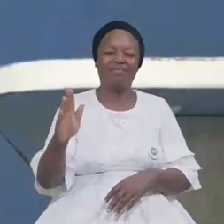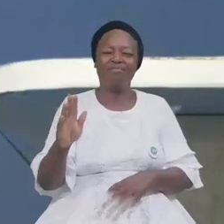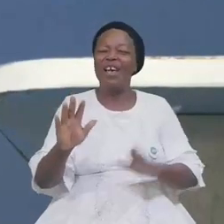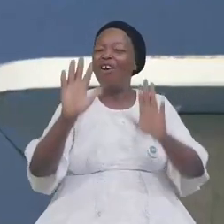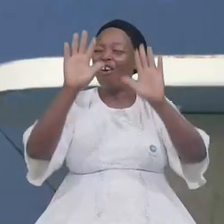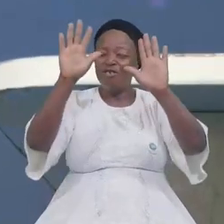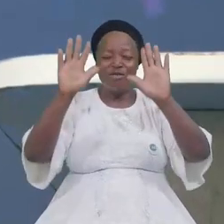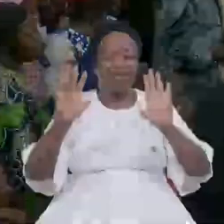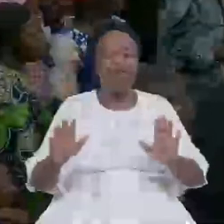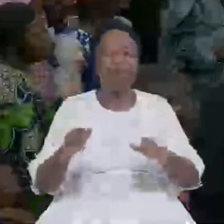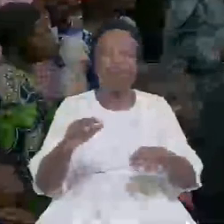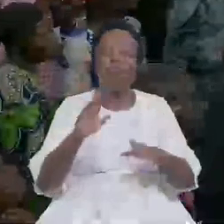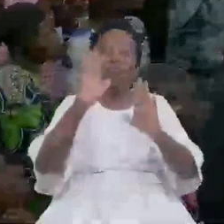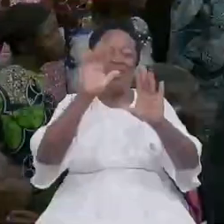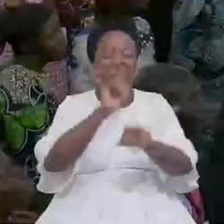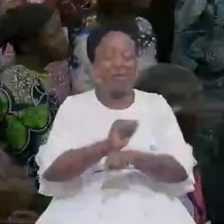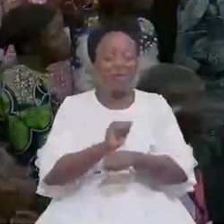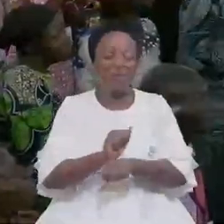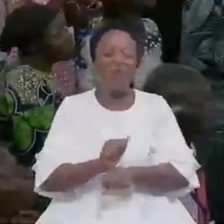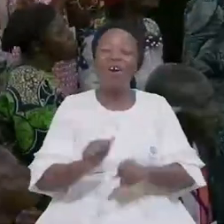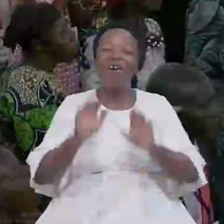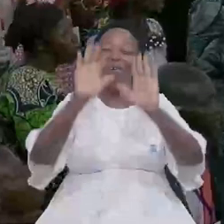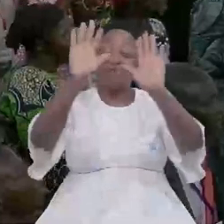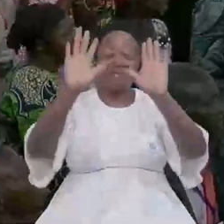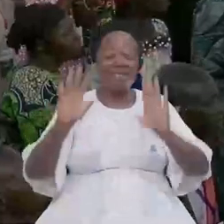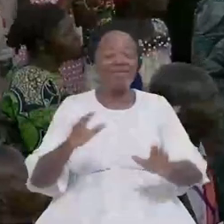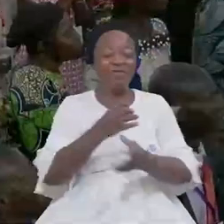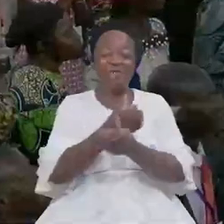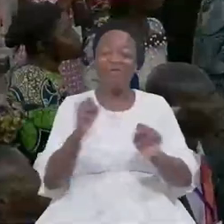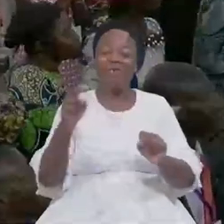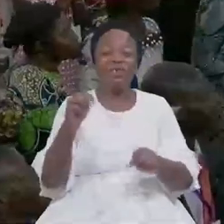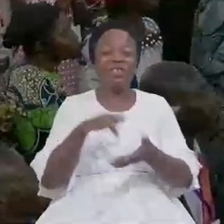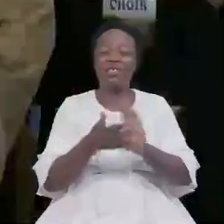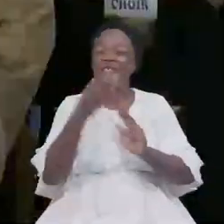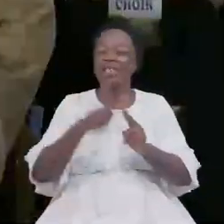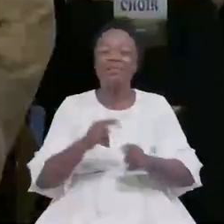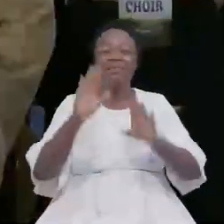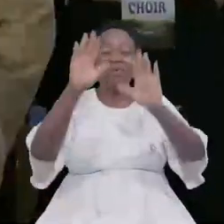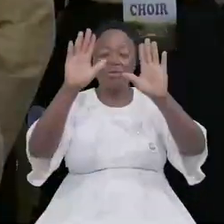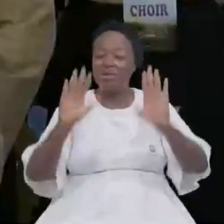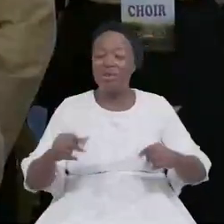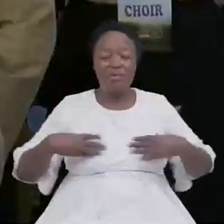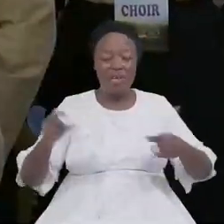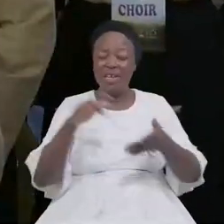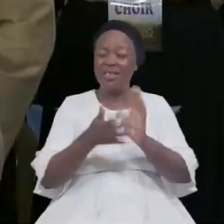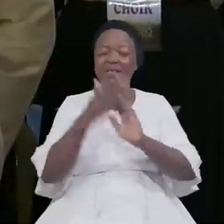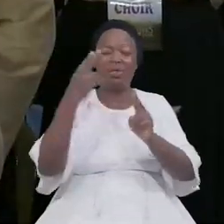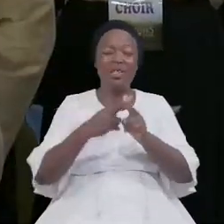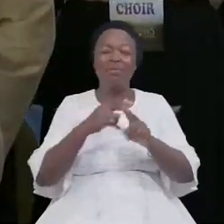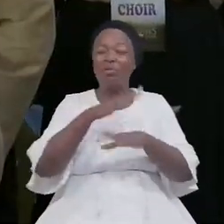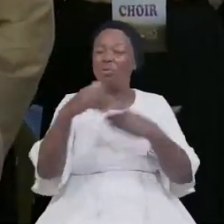révérend, sûr, le Dieu merveilleux, qui donne la guérison, le salut